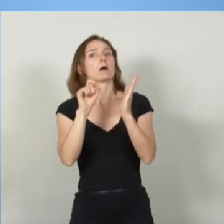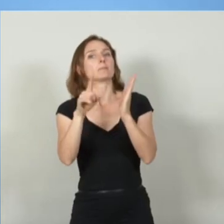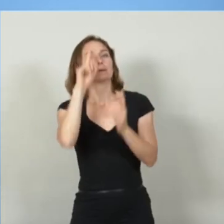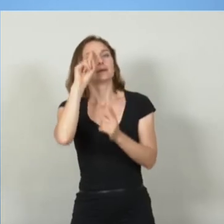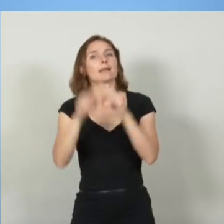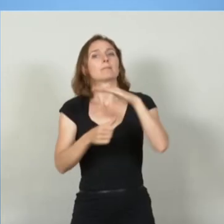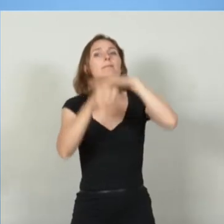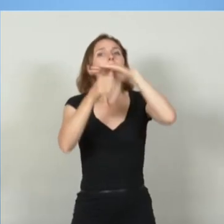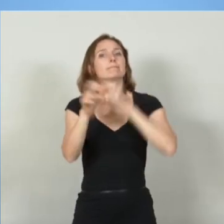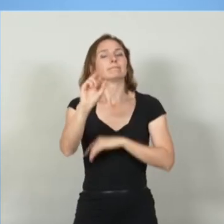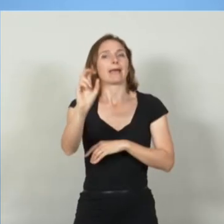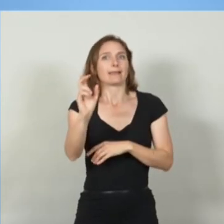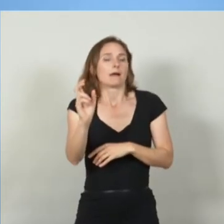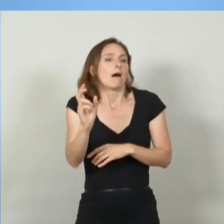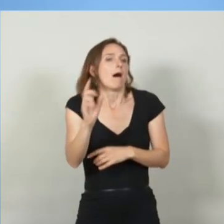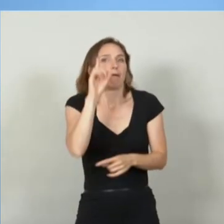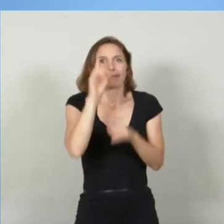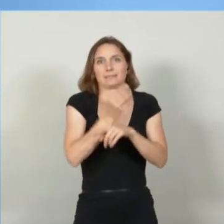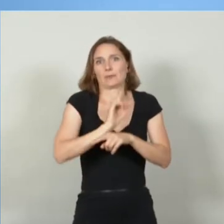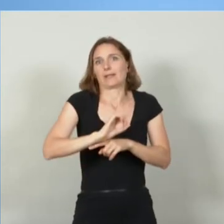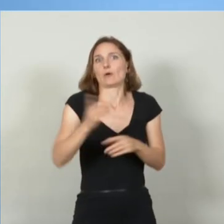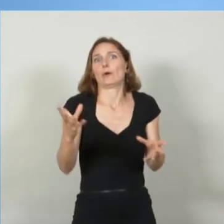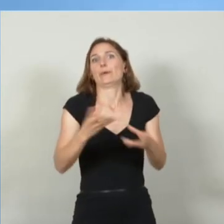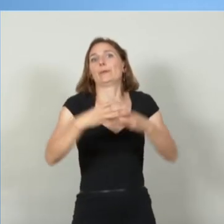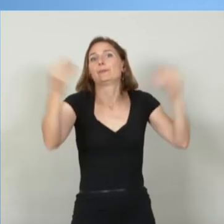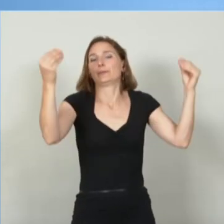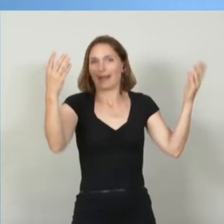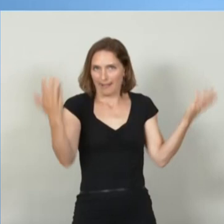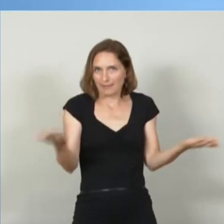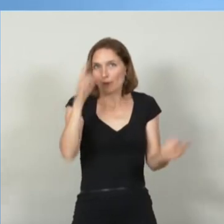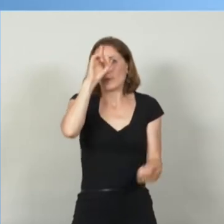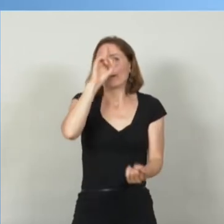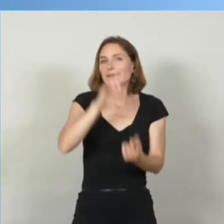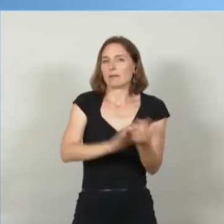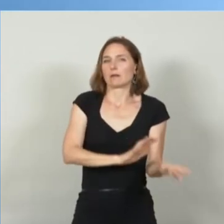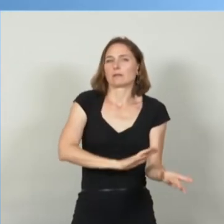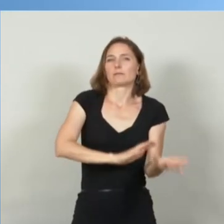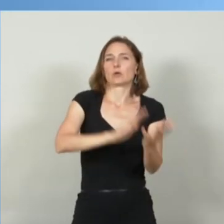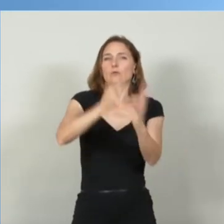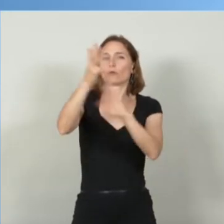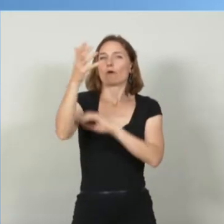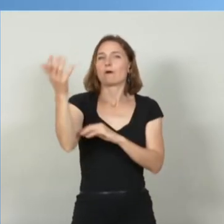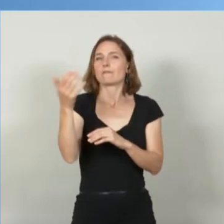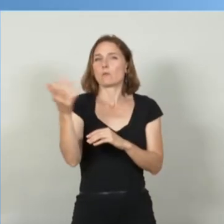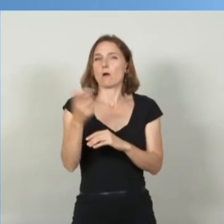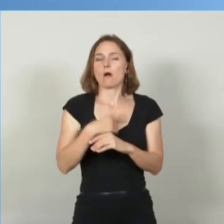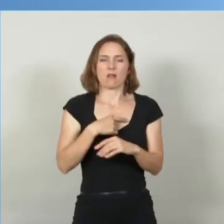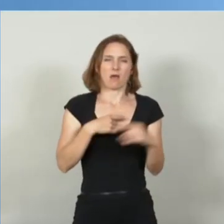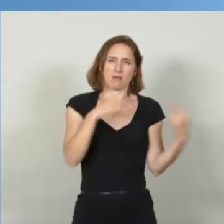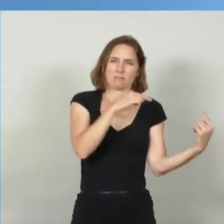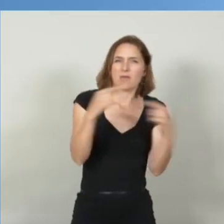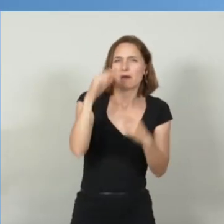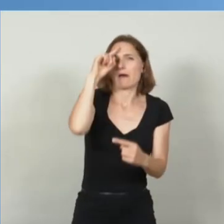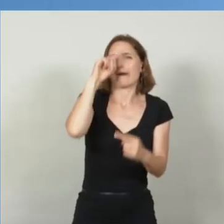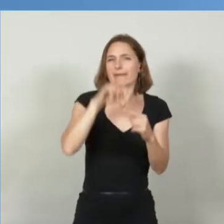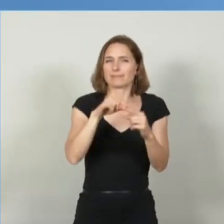et ce thème de l'écologie et de la transition attention accrochez-vous un dépasse les controverses politiques et sociétales qui ont émaillé